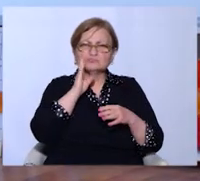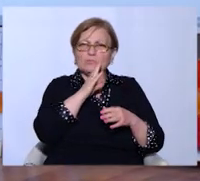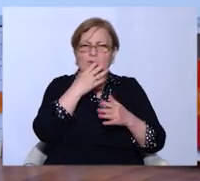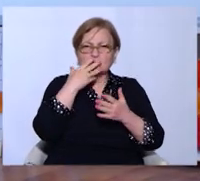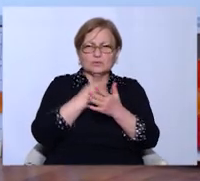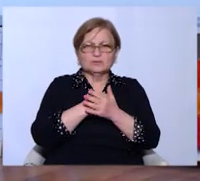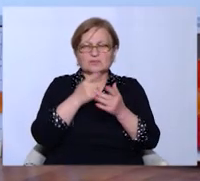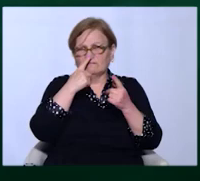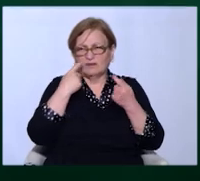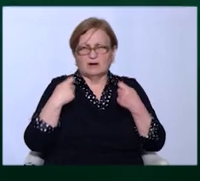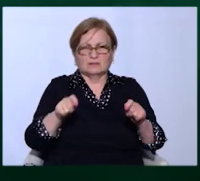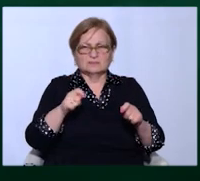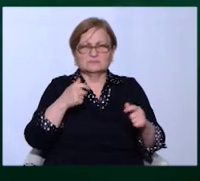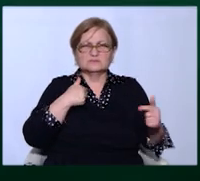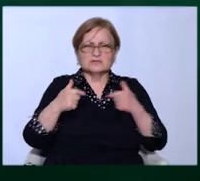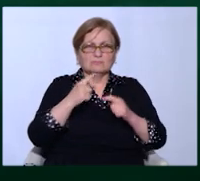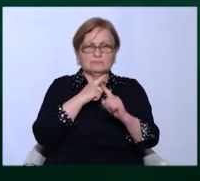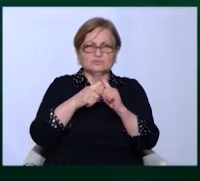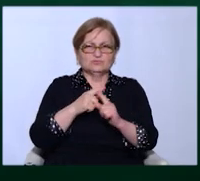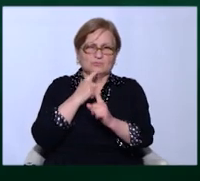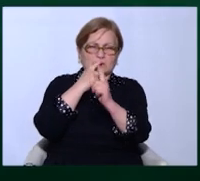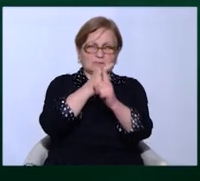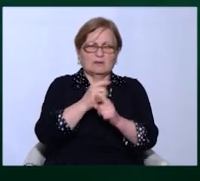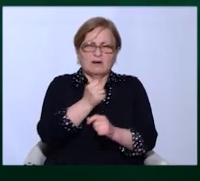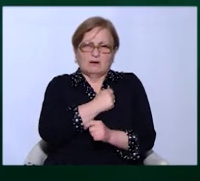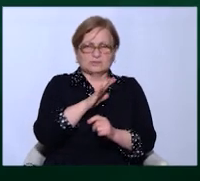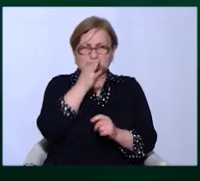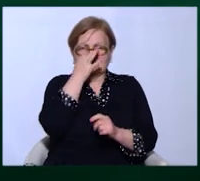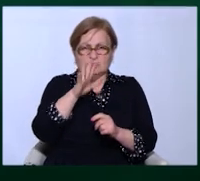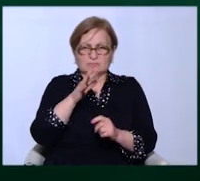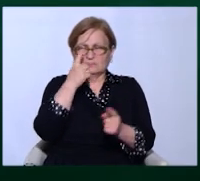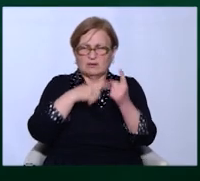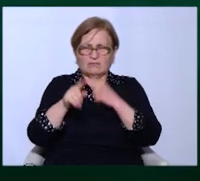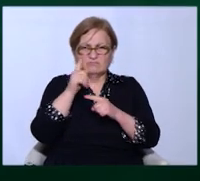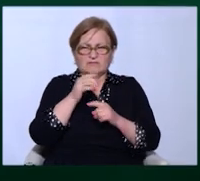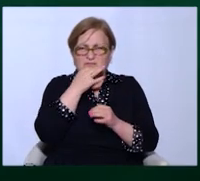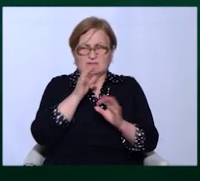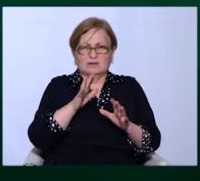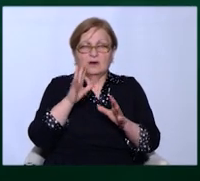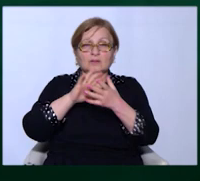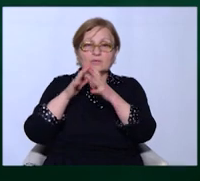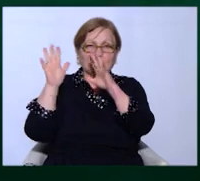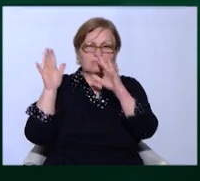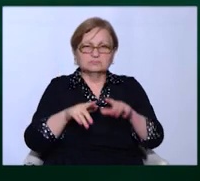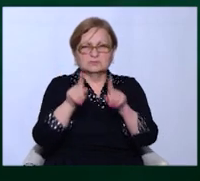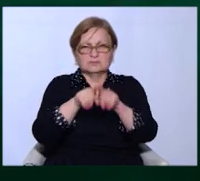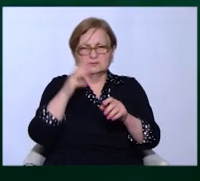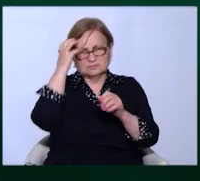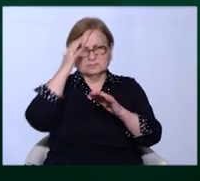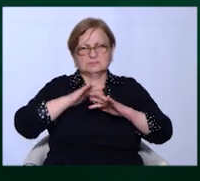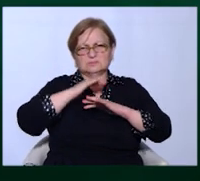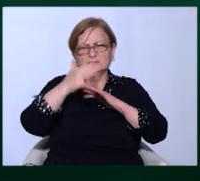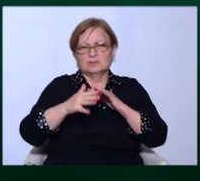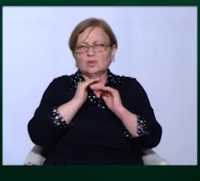გაკყიდეს, ისევ წამების ჯვარი აკკიდეს, არ შეგიბრალეს, კლავ არ დაგინდეს. თოვდა და თბილის ებურა თალხი,